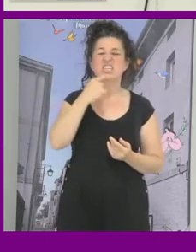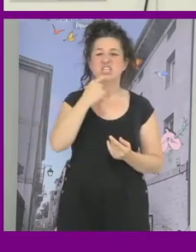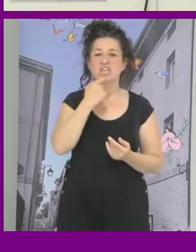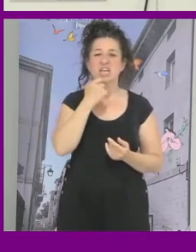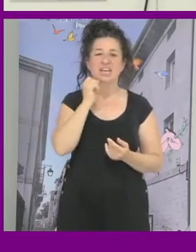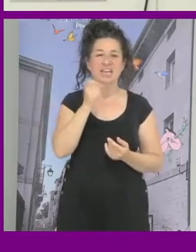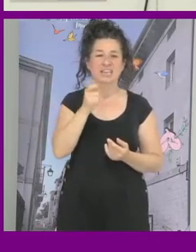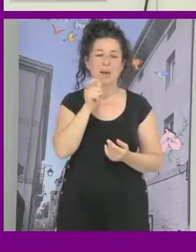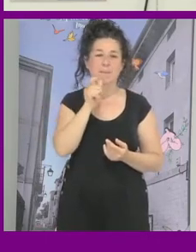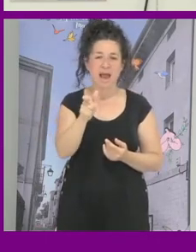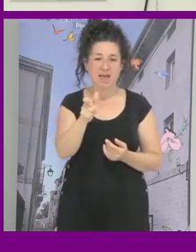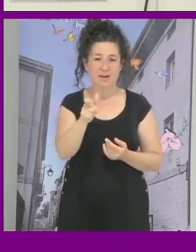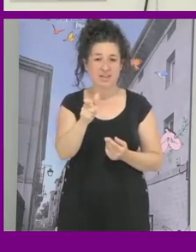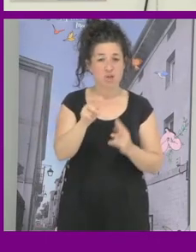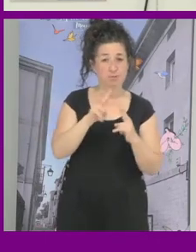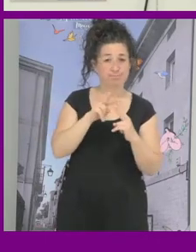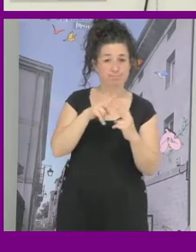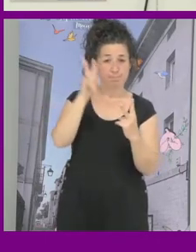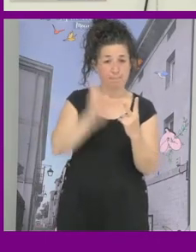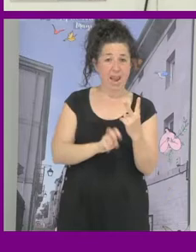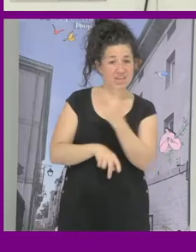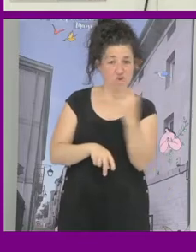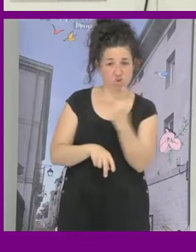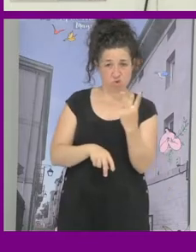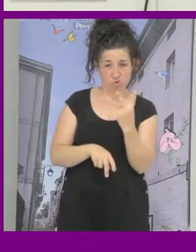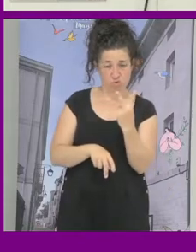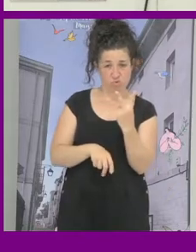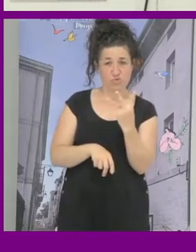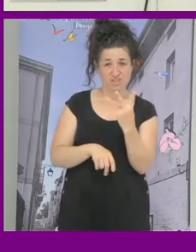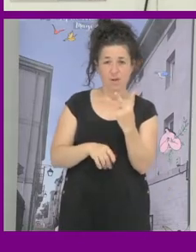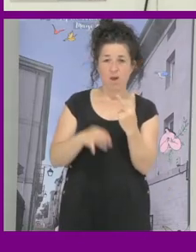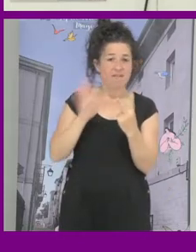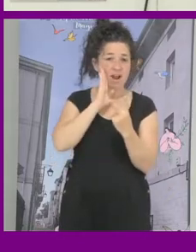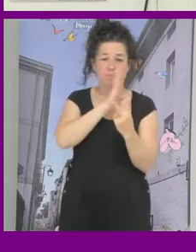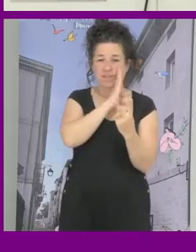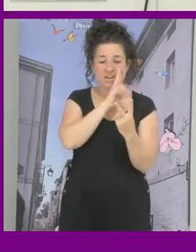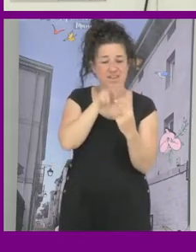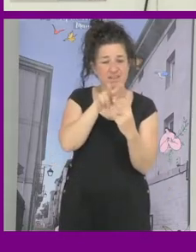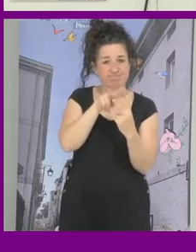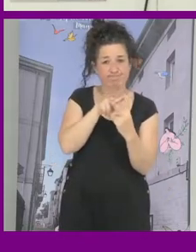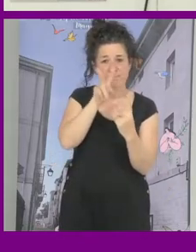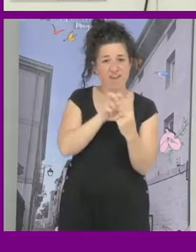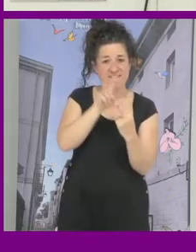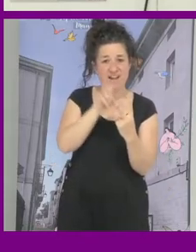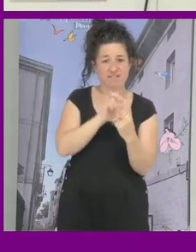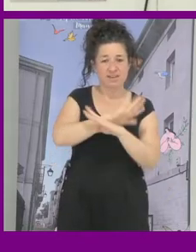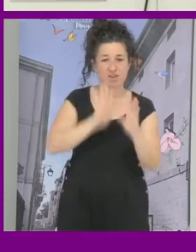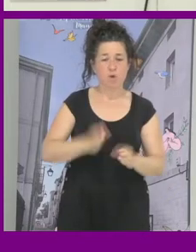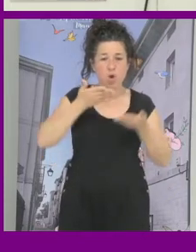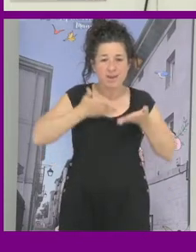bi gauzak gertatzen dira. Amatasunean bi gauzak gertatzen dira une oro. Ba, umeak maite eta gorrotatzen